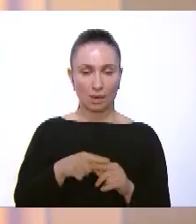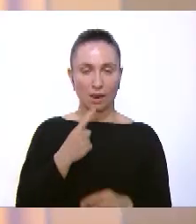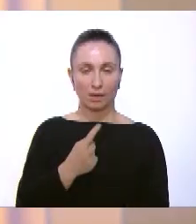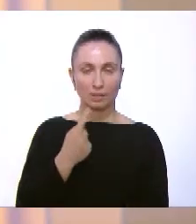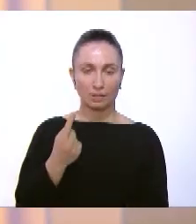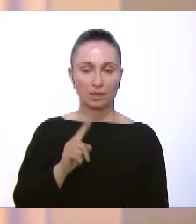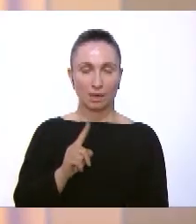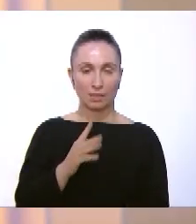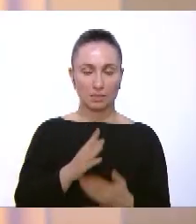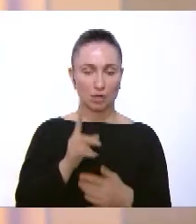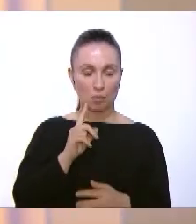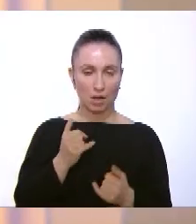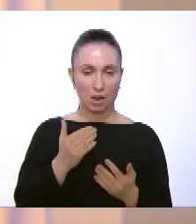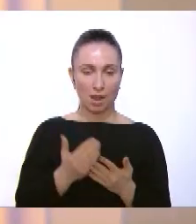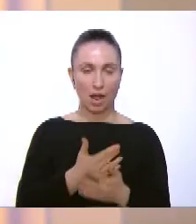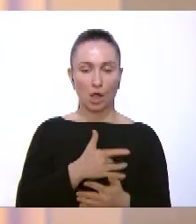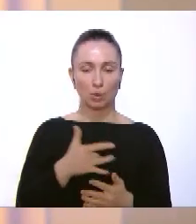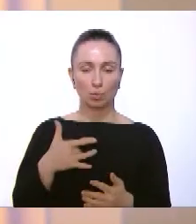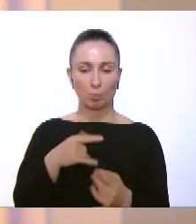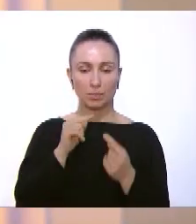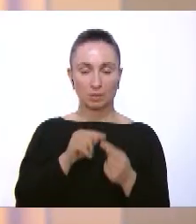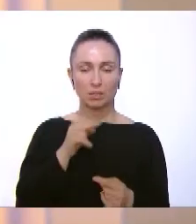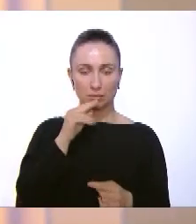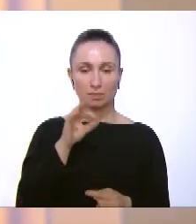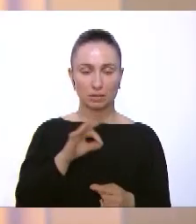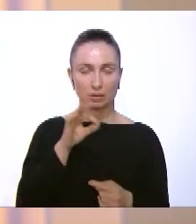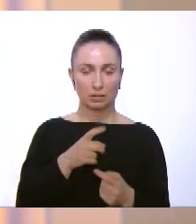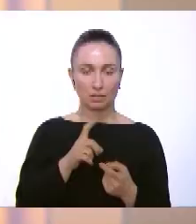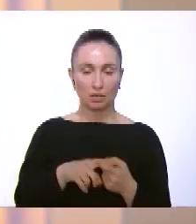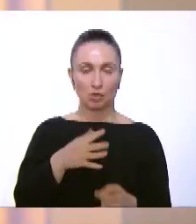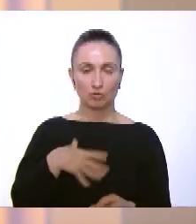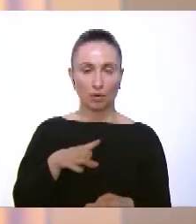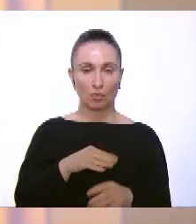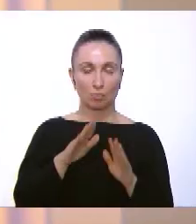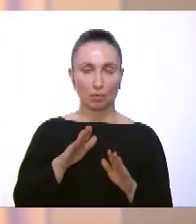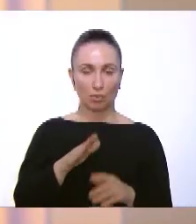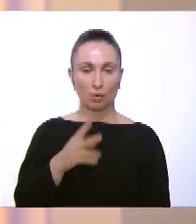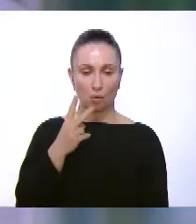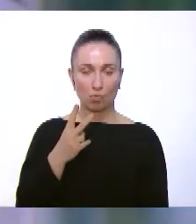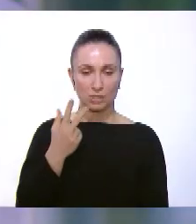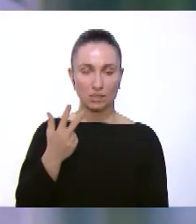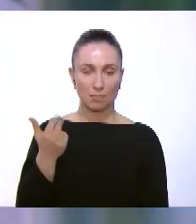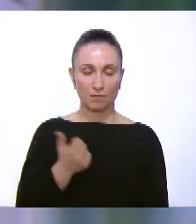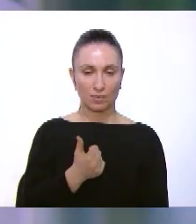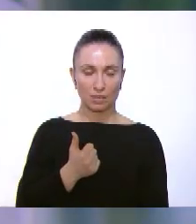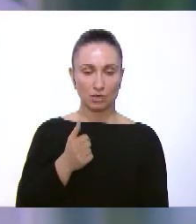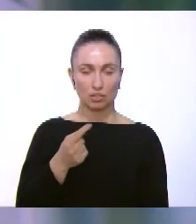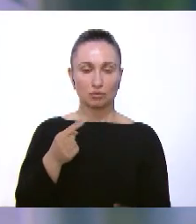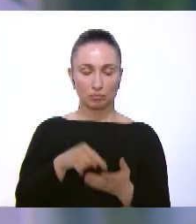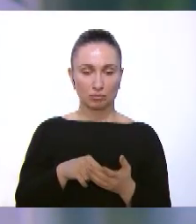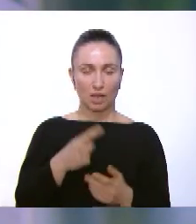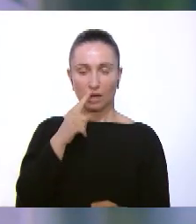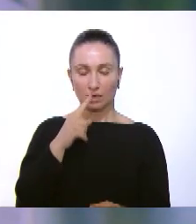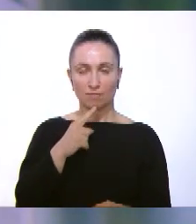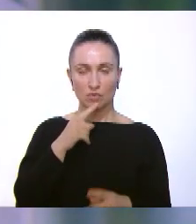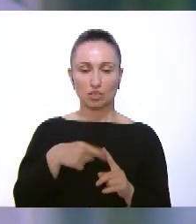ერთადერთი რაც არის, რომ ახალ თუმსაწინააღმდეგო მედიკამენტებზე ჩვენ მხოლოდ 2-3 კვირის შემდეგ, ხანდახან 1 თვის შემდეგ